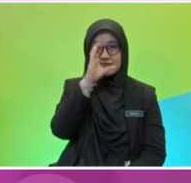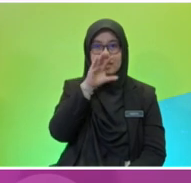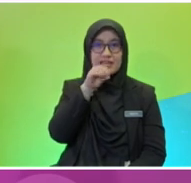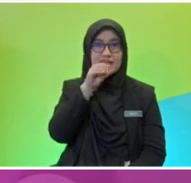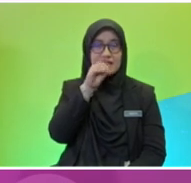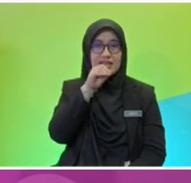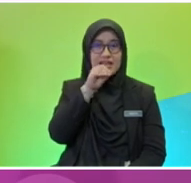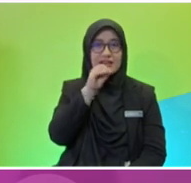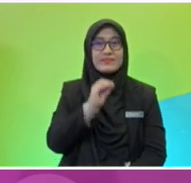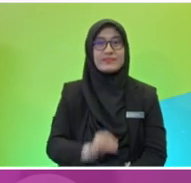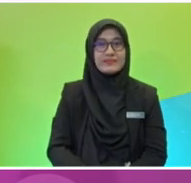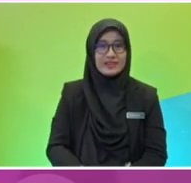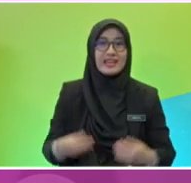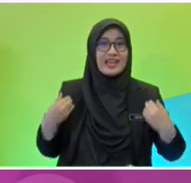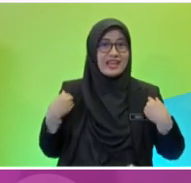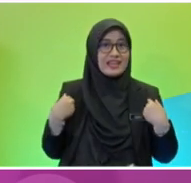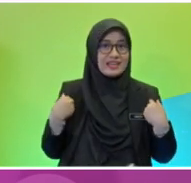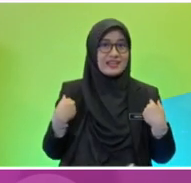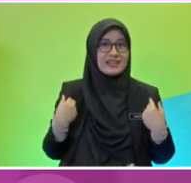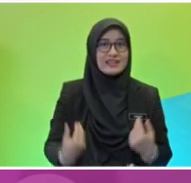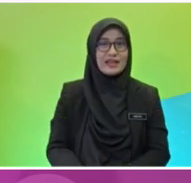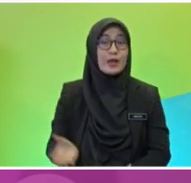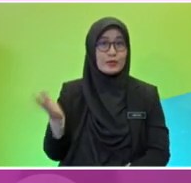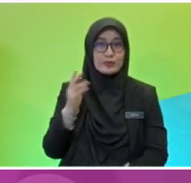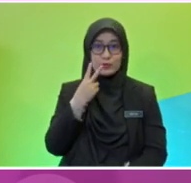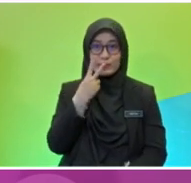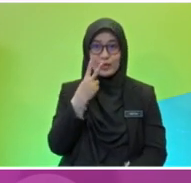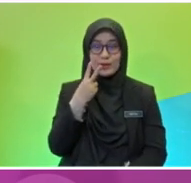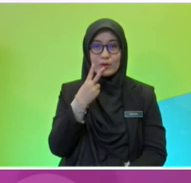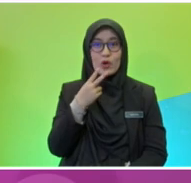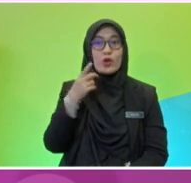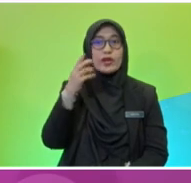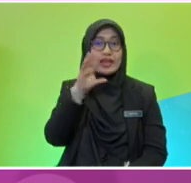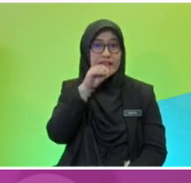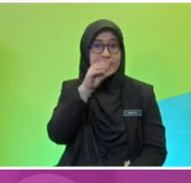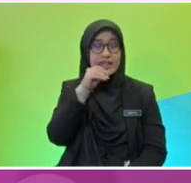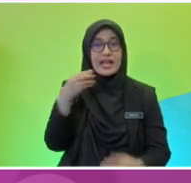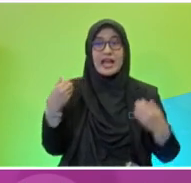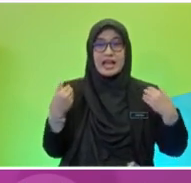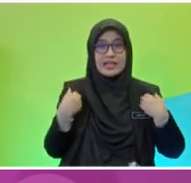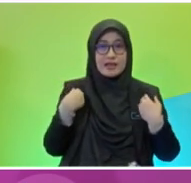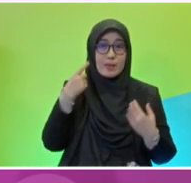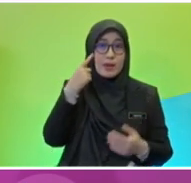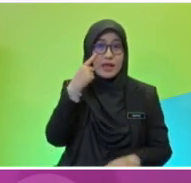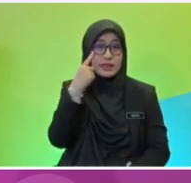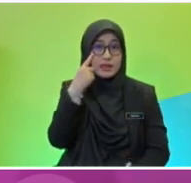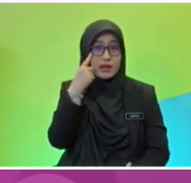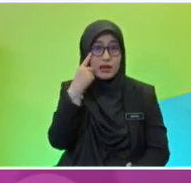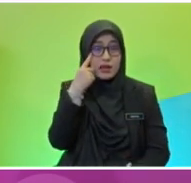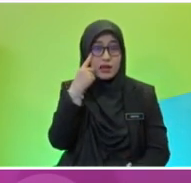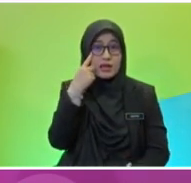Itik ini dia. Itik. Okey. Mari kita tengok. Itik ada mata. Okey. Ada mata. Lepas tu itik